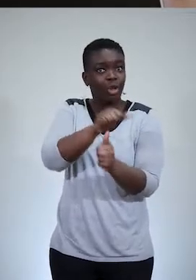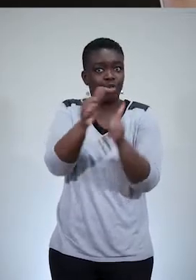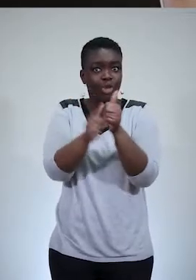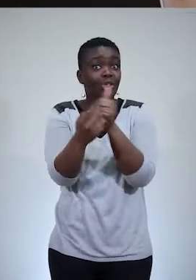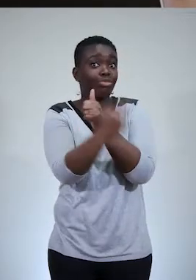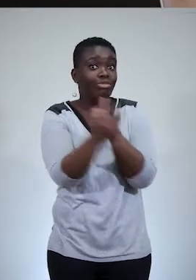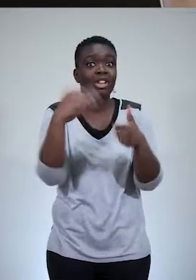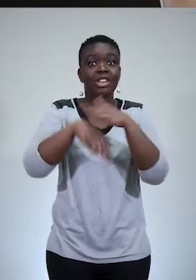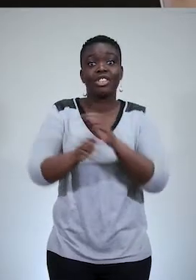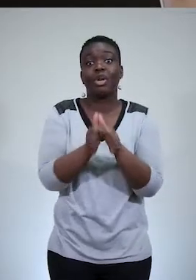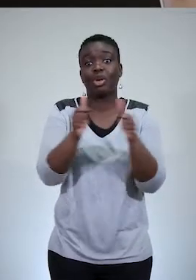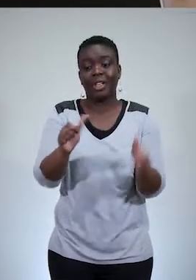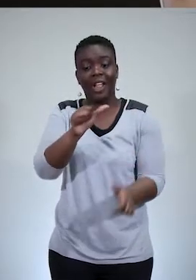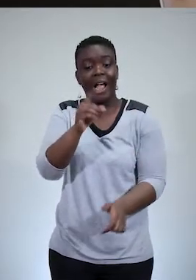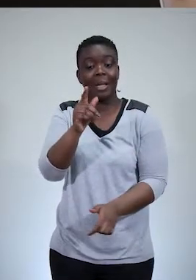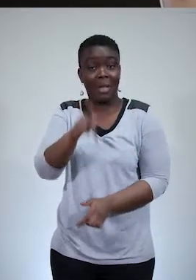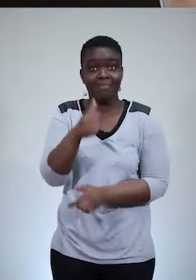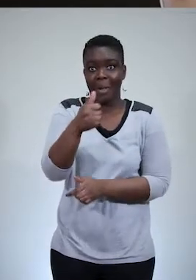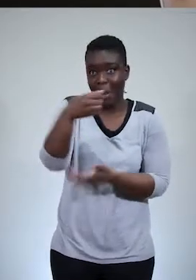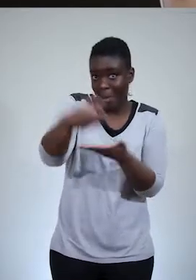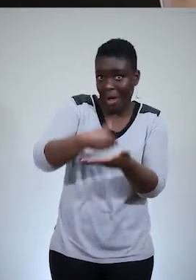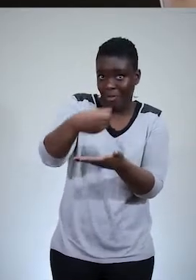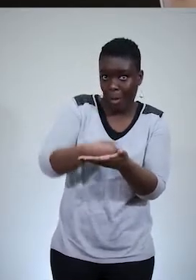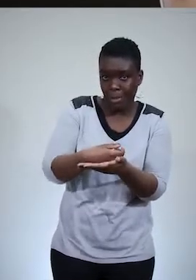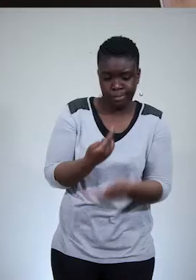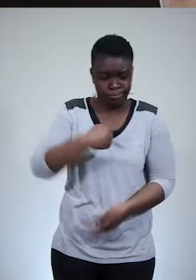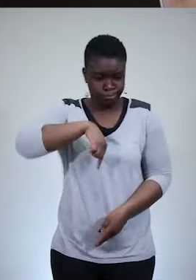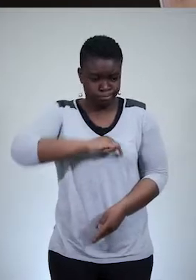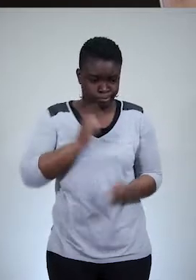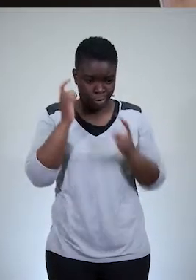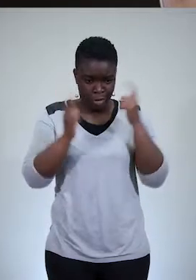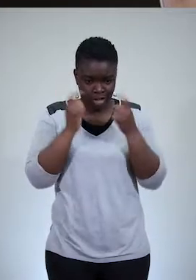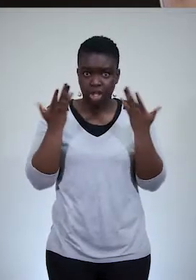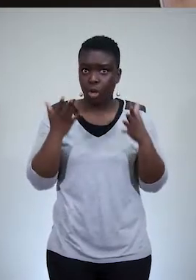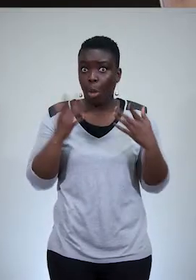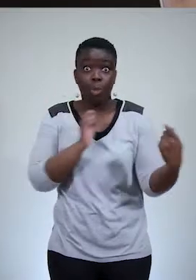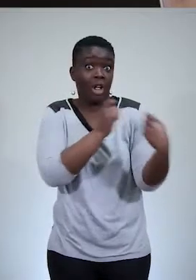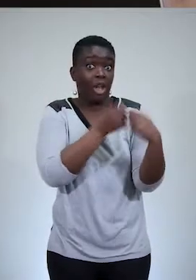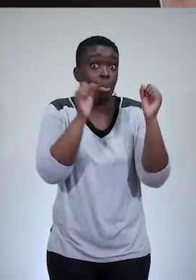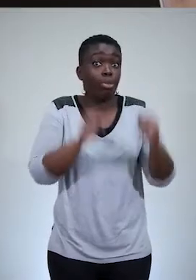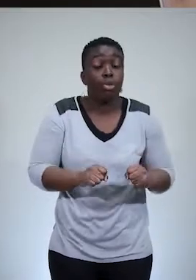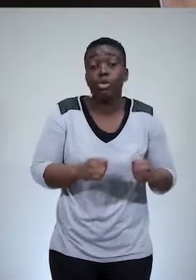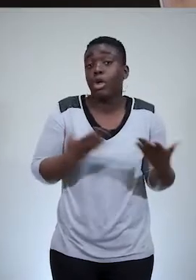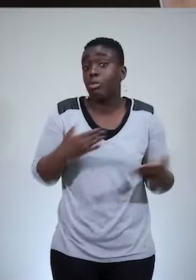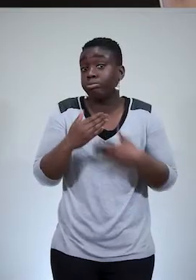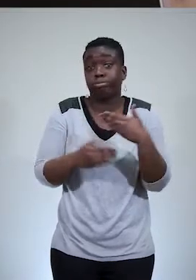handicap. Donc ils ont aménagé pendant ces 2 ans mes études pour que tout se passe le mieux possible.